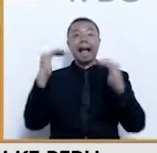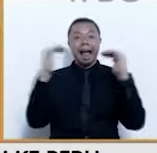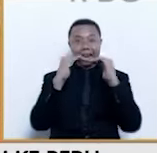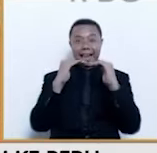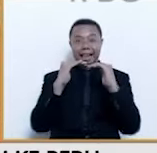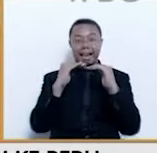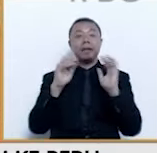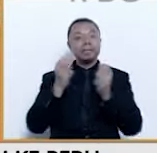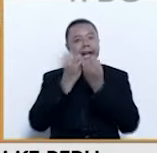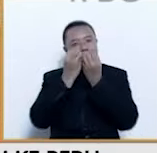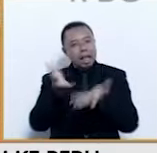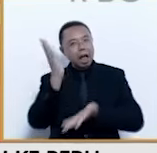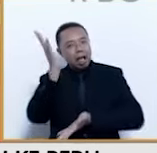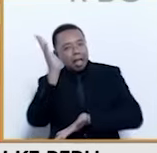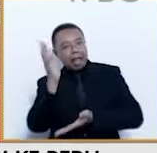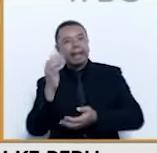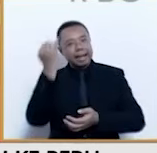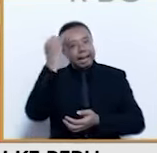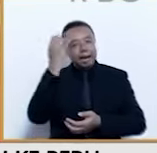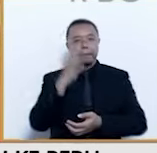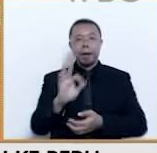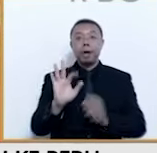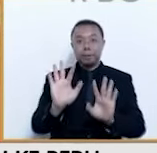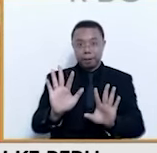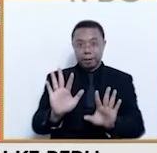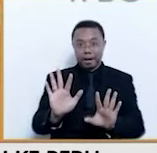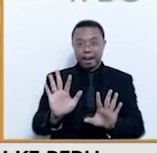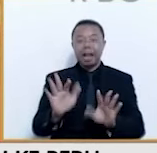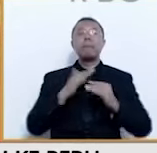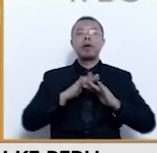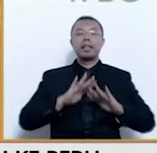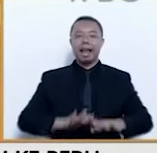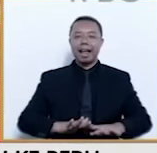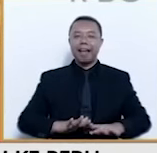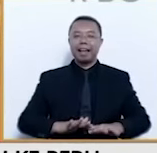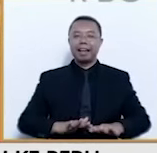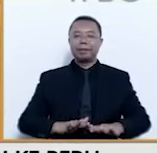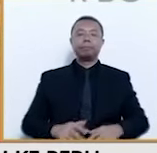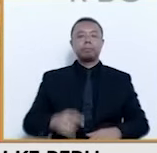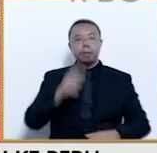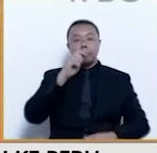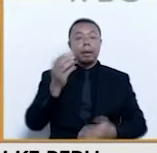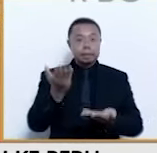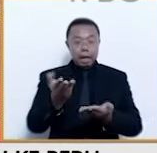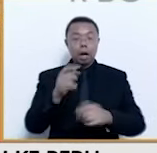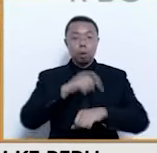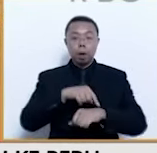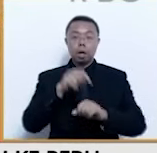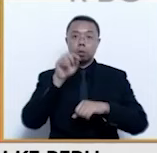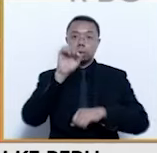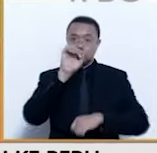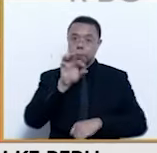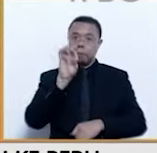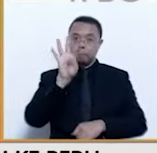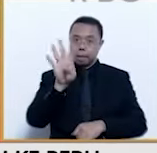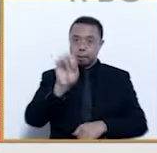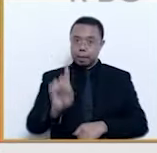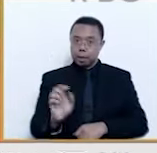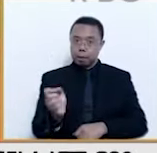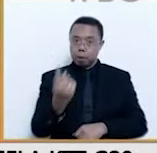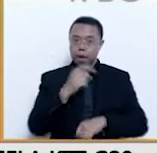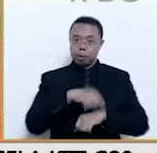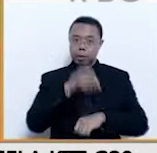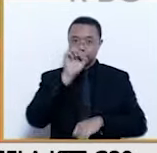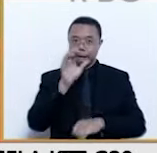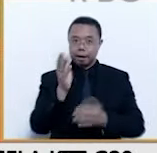adil untuk menyampaikan ide gagasan terbaiknya mohon tenang semuanya pendukung Baik bapak waktunya 4 menit dan dimulai